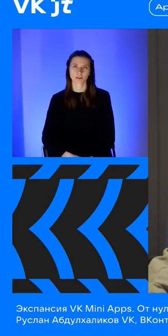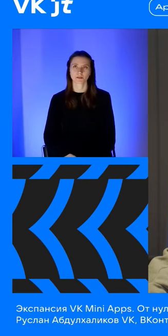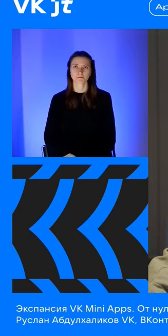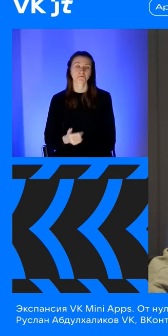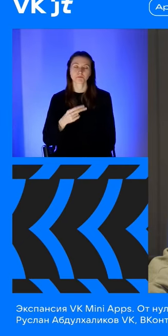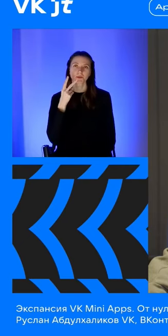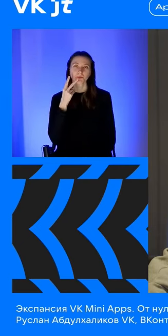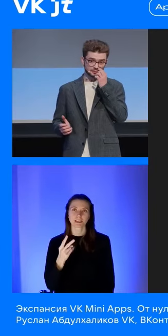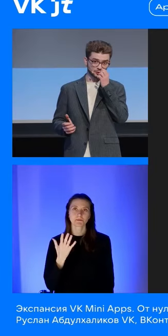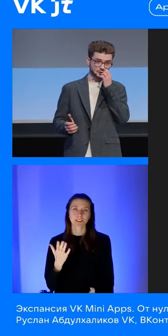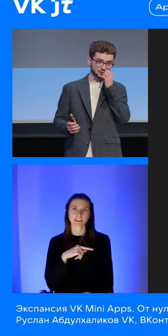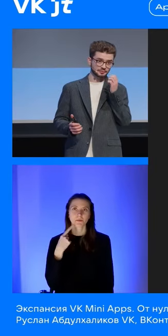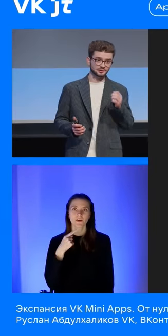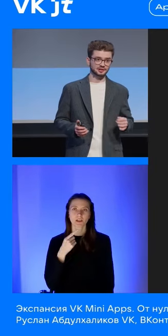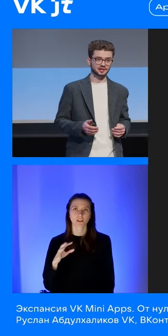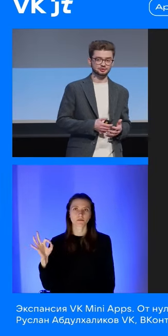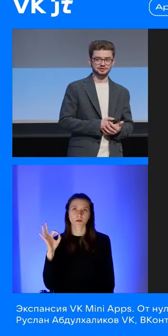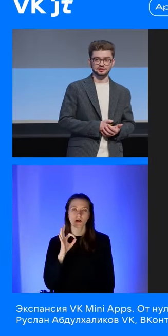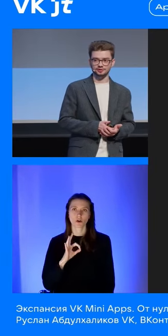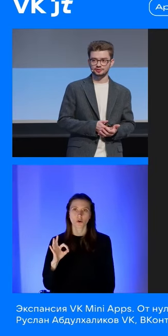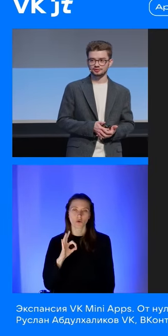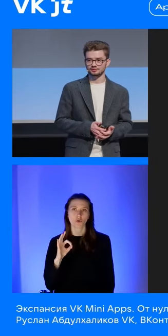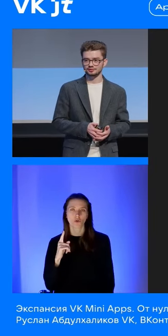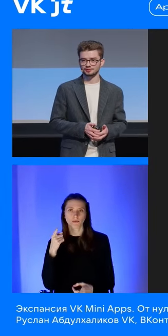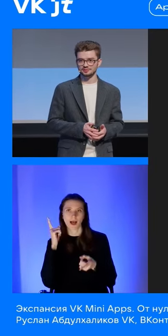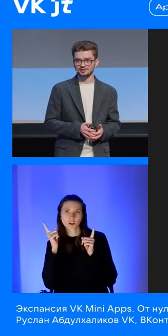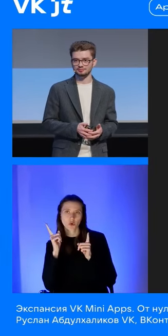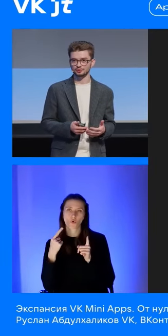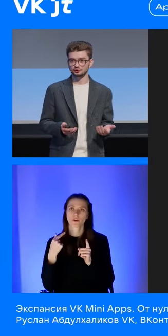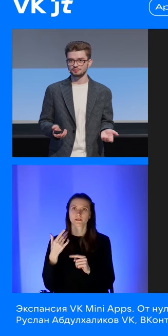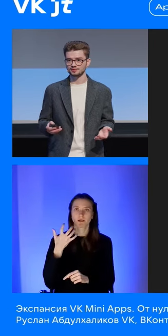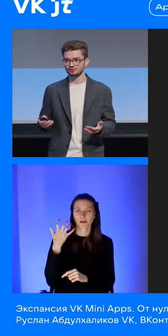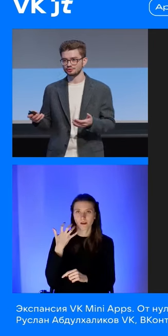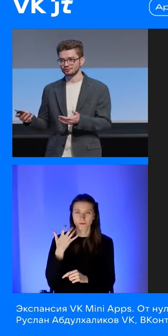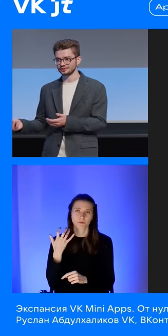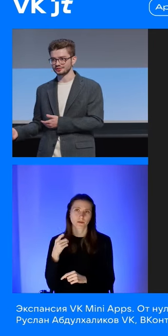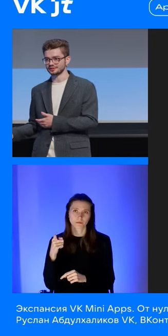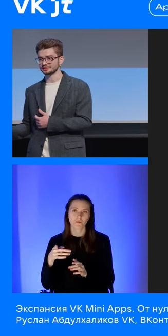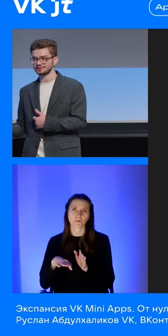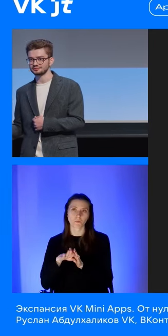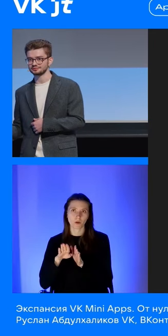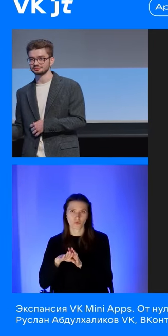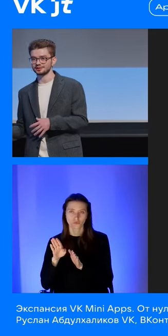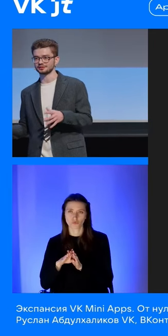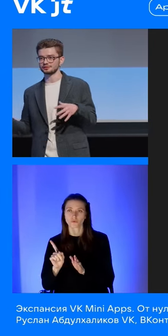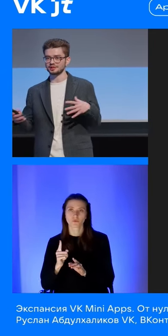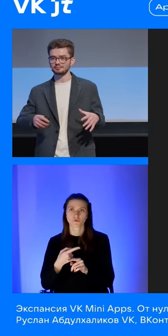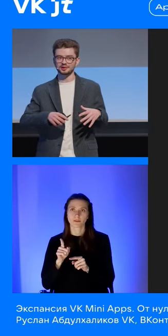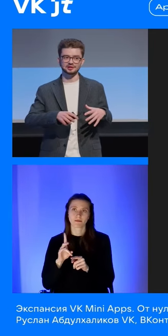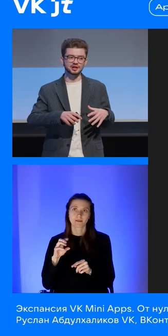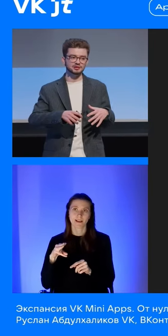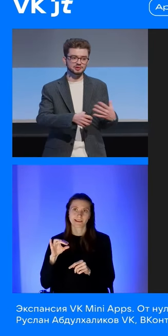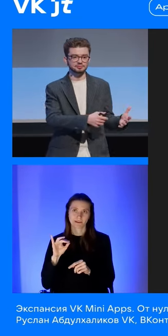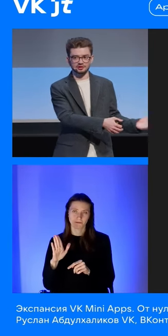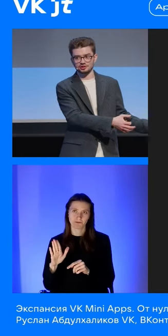Ну смотри, если мы говорим про iOS и Android, то там с этим получше, поскольку это натив, да, то есть там